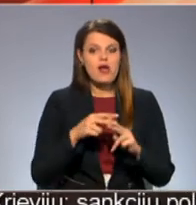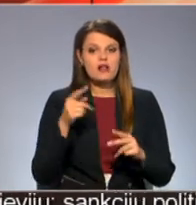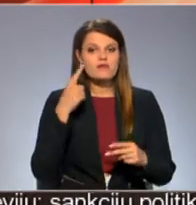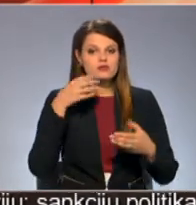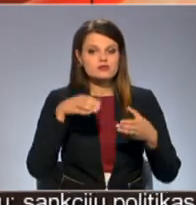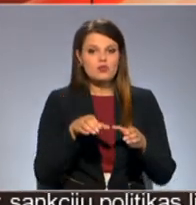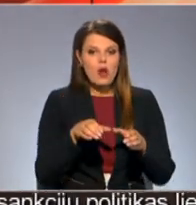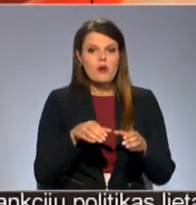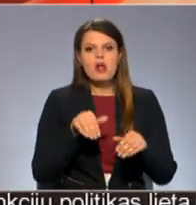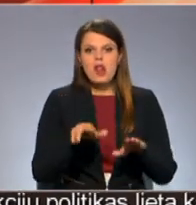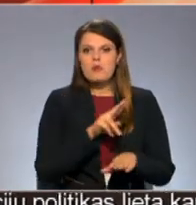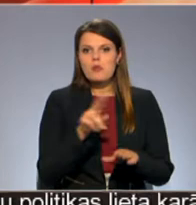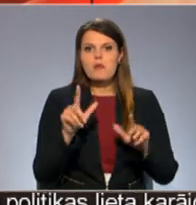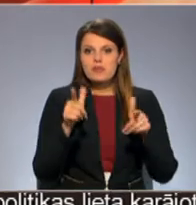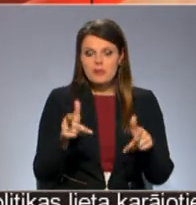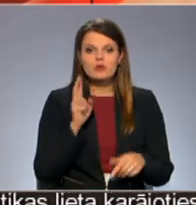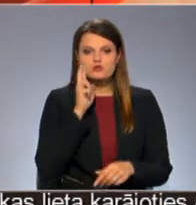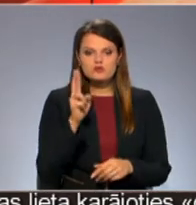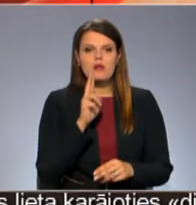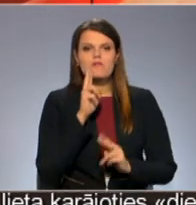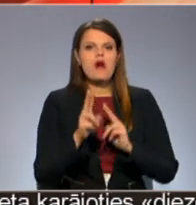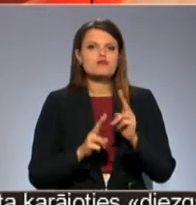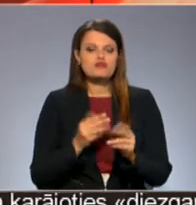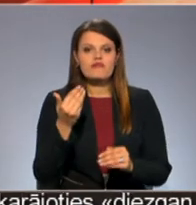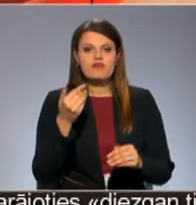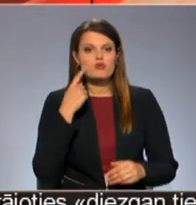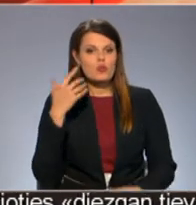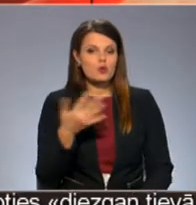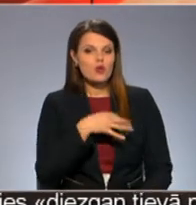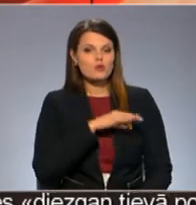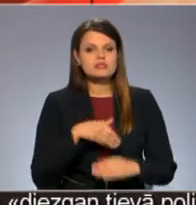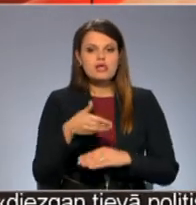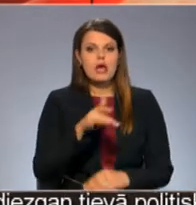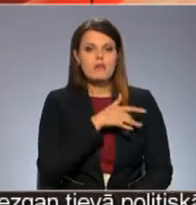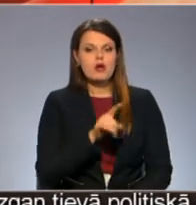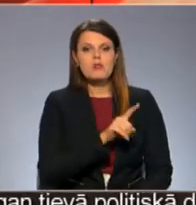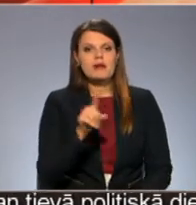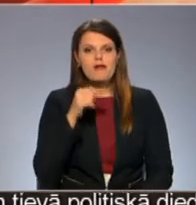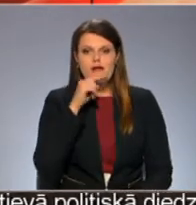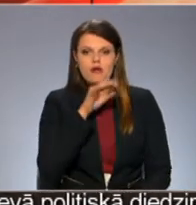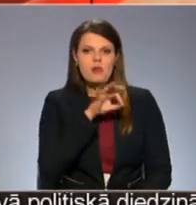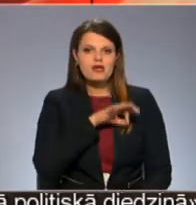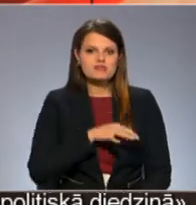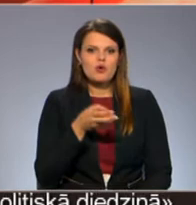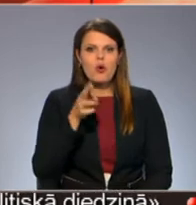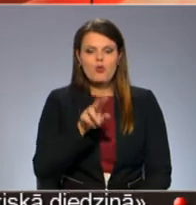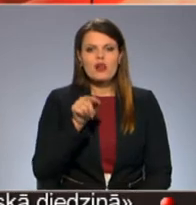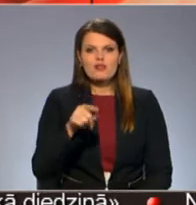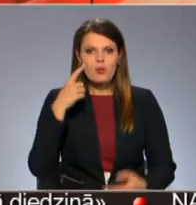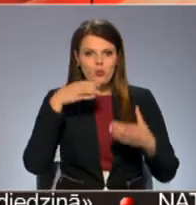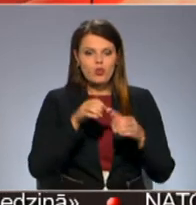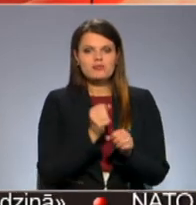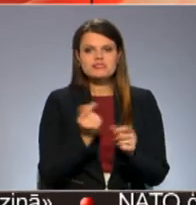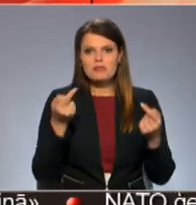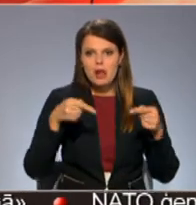novada doma lēmumam nepiekrīt un sola to pārsūdzēt. Viņa prāt, jurists ārpakalpojumā ir ekonomiski izdevīgāks un tam